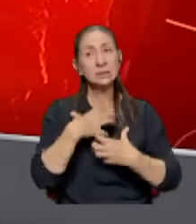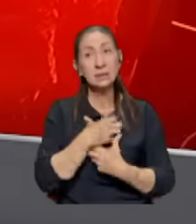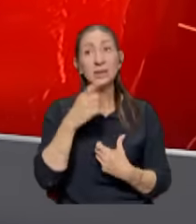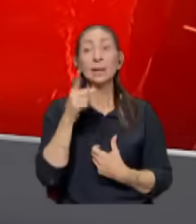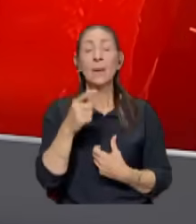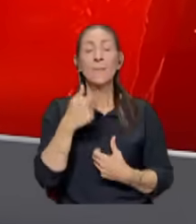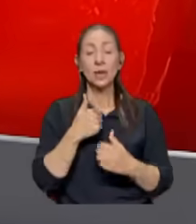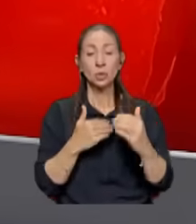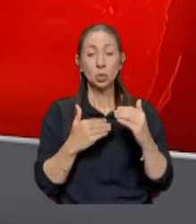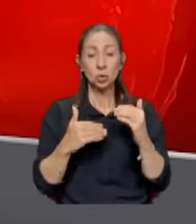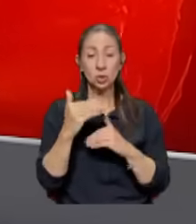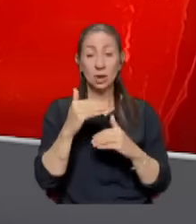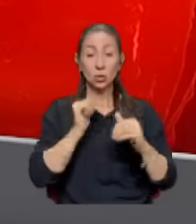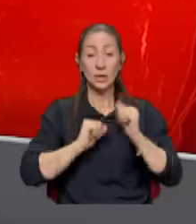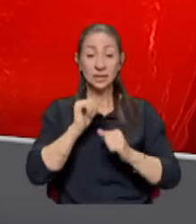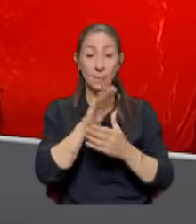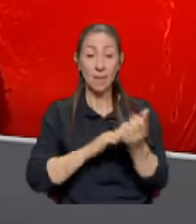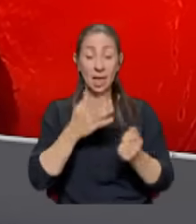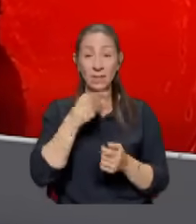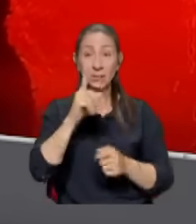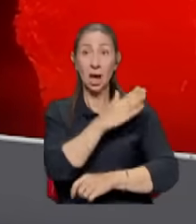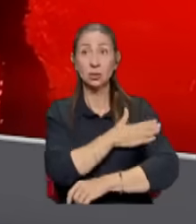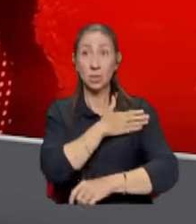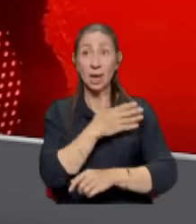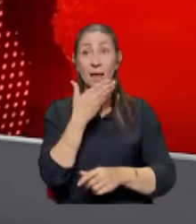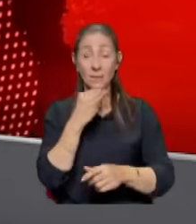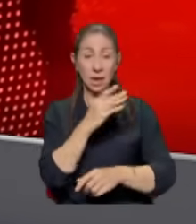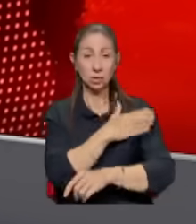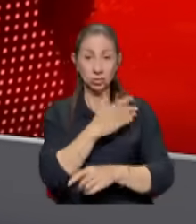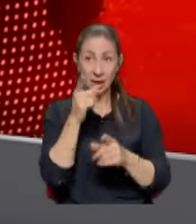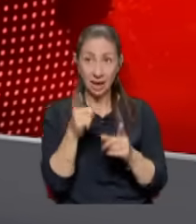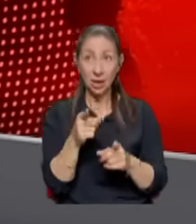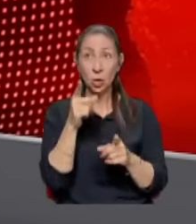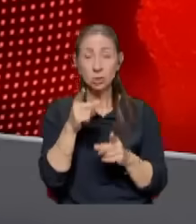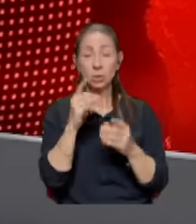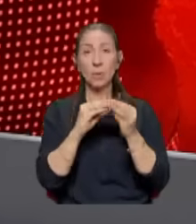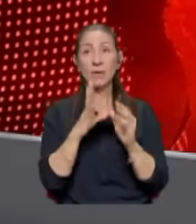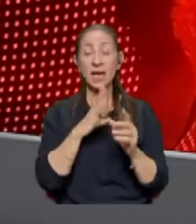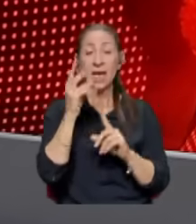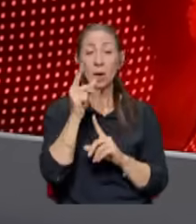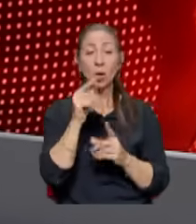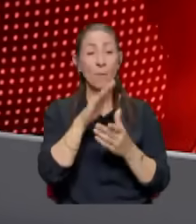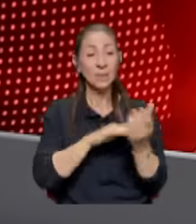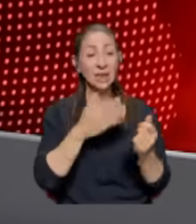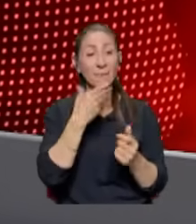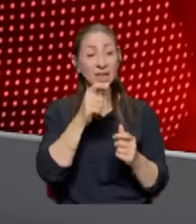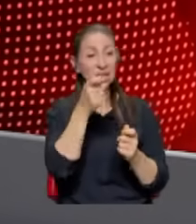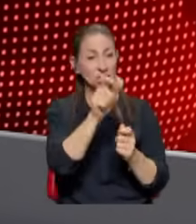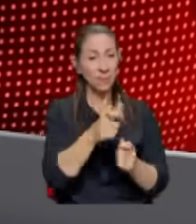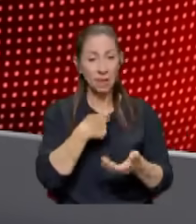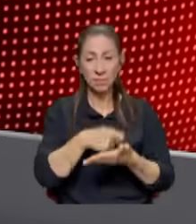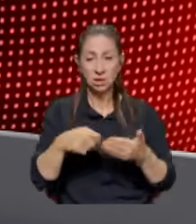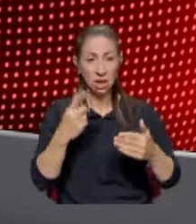okuyalım. Ben yüksekokul ve fakülte bitirmiş emekli bir astsubayım. Emekli astsubaylar daha doğrusu, orada sorun var. İlkokul mezunu emekli işçi benim